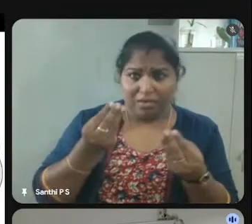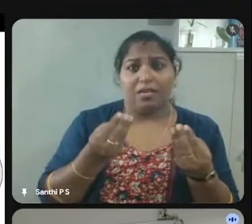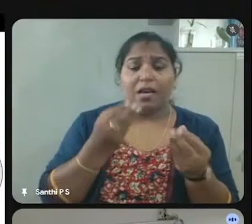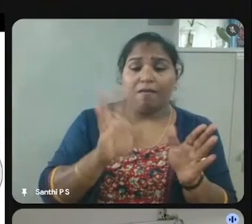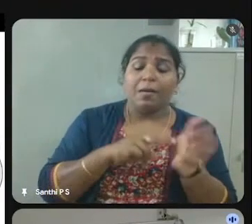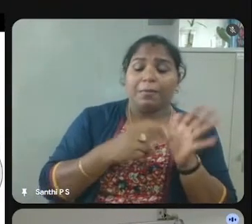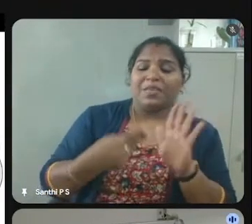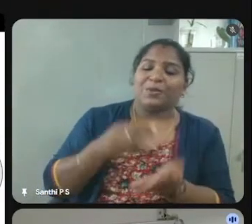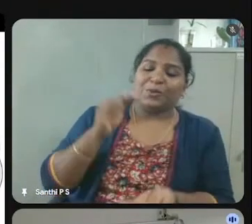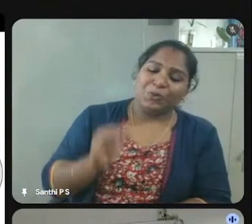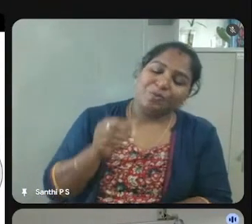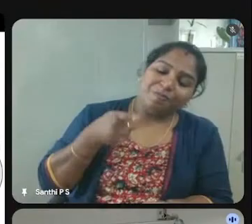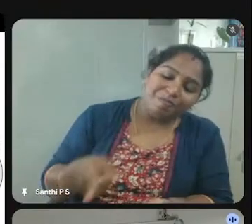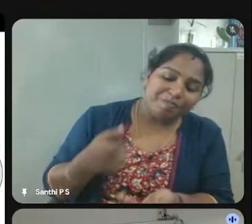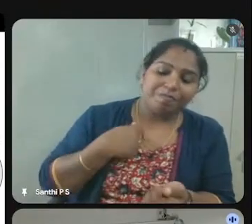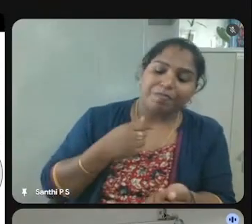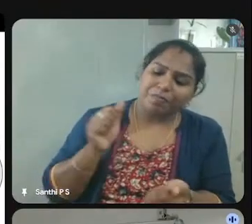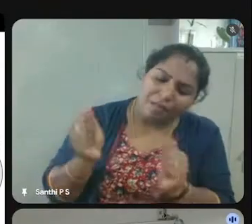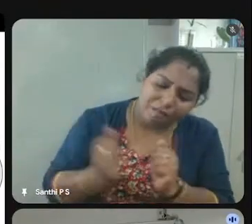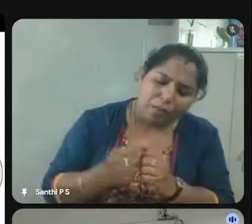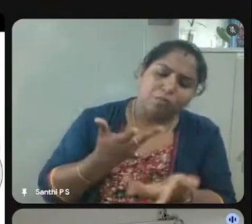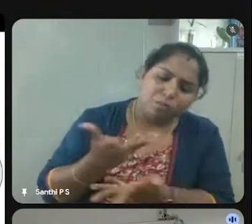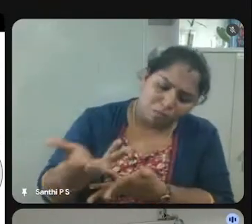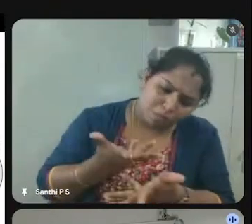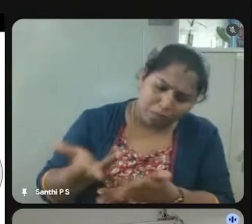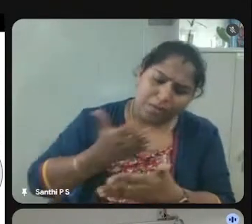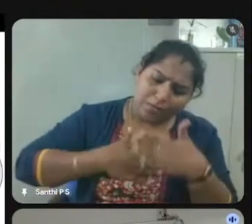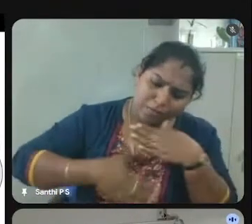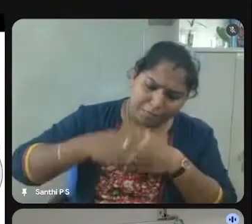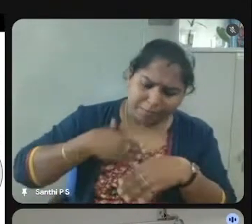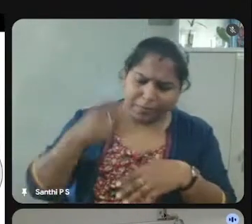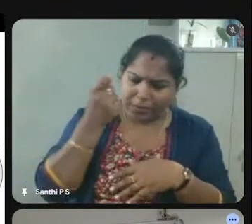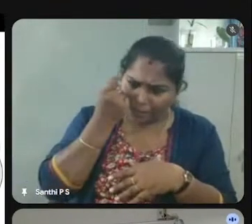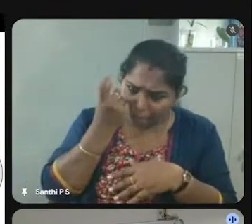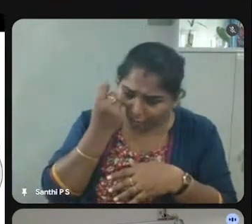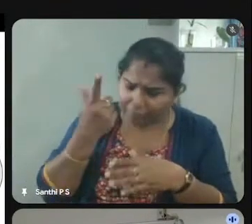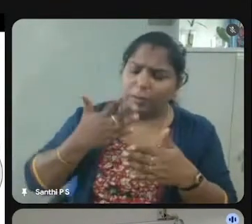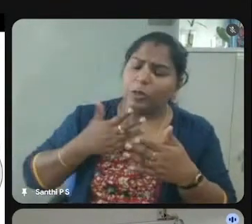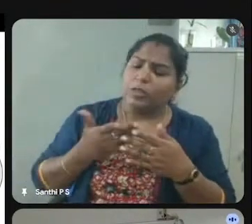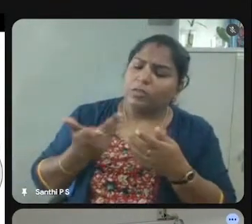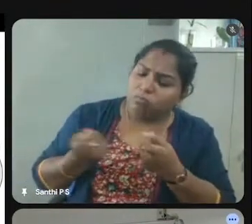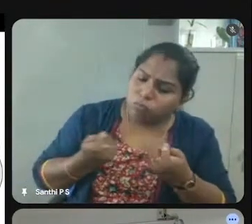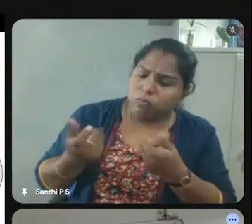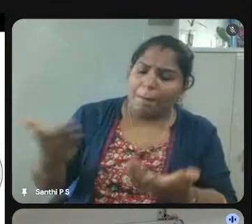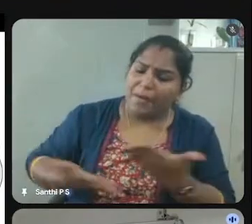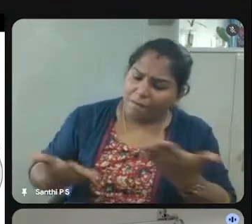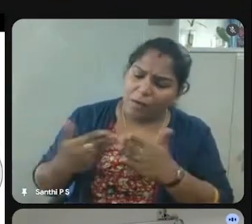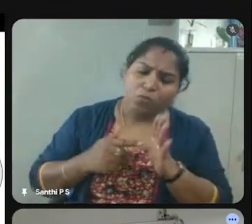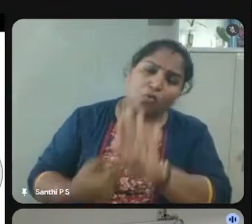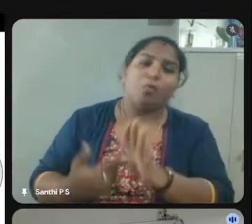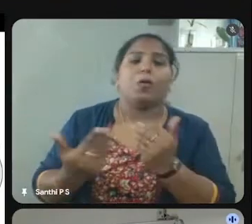സമാധാനപരമായിട്ട്, അല്ലെങ്കിൽ നമുക്ക് വ്യക്തതയോടെ പ്രതികരിക്കാനും അവരുടെ കാര്യങ്ങൾ കണ്ടറിഞ്ഞ് മനസ്സിലാക്കി പെരുമാറാനും നമുക്ക് തീർച്ചയായിട്ടും സാധിക്കും.